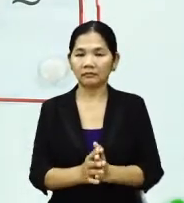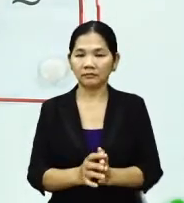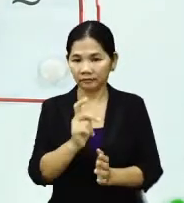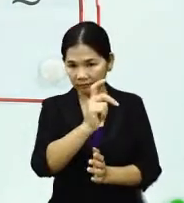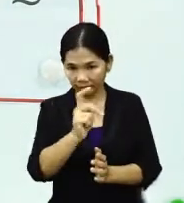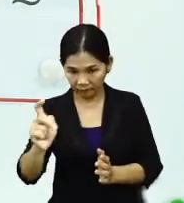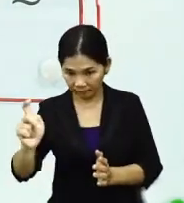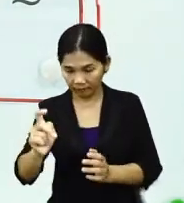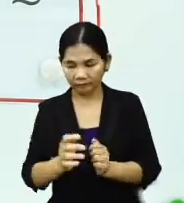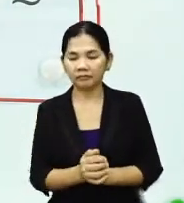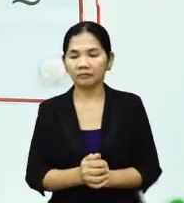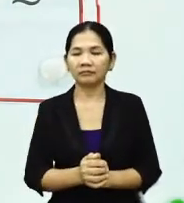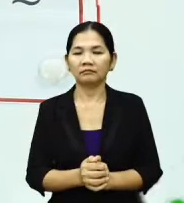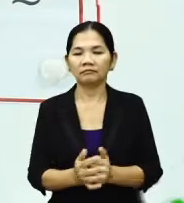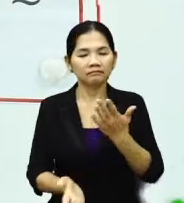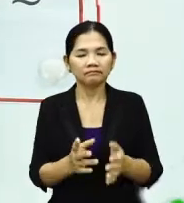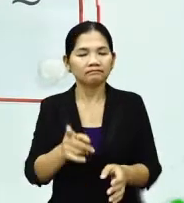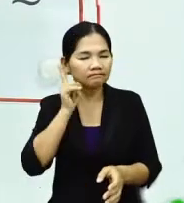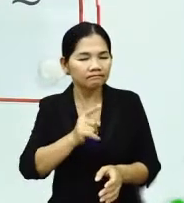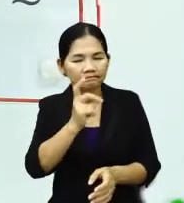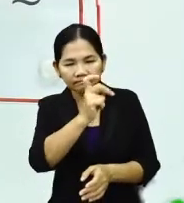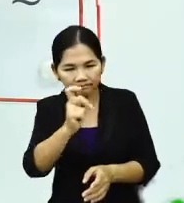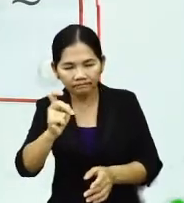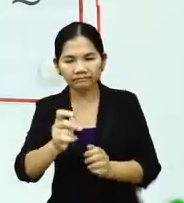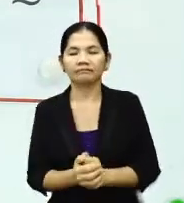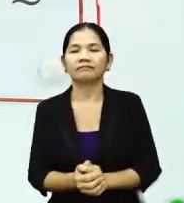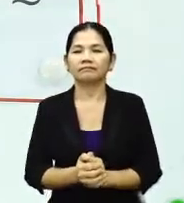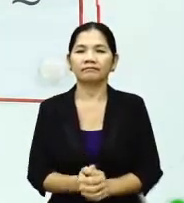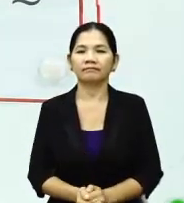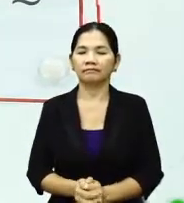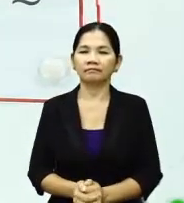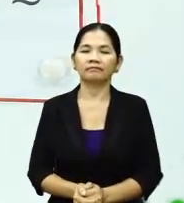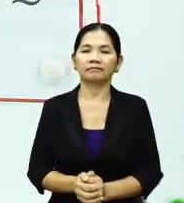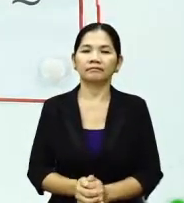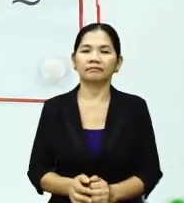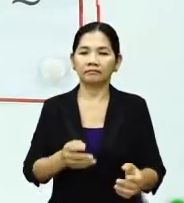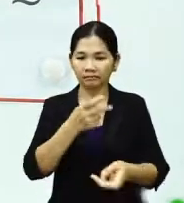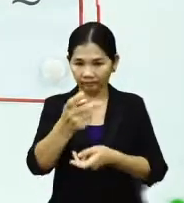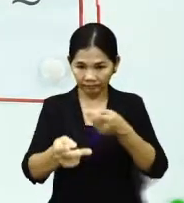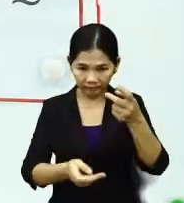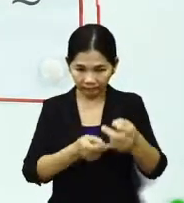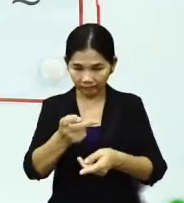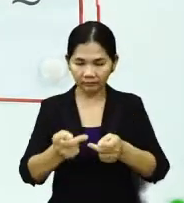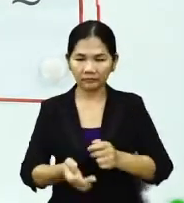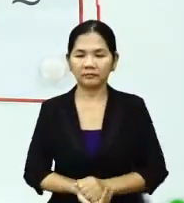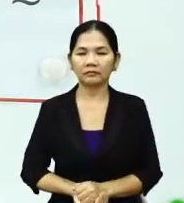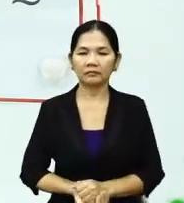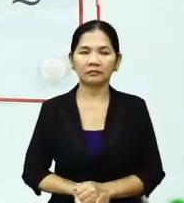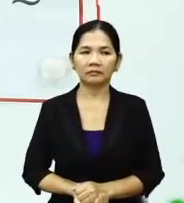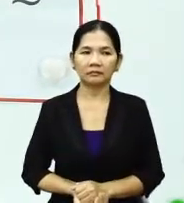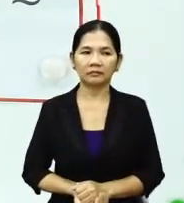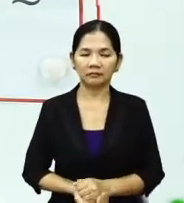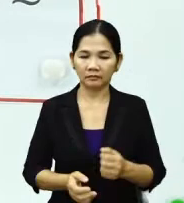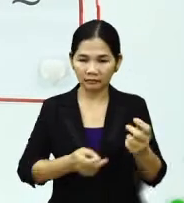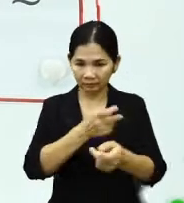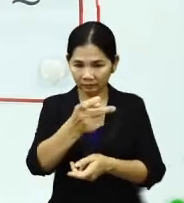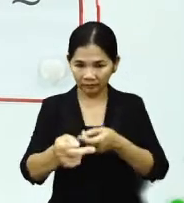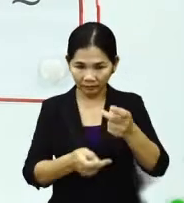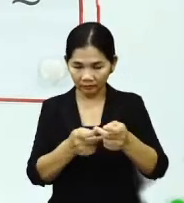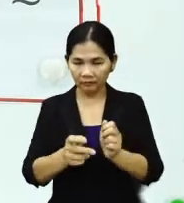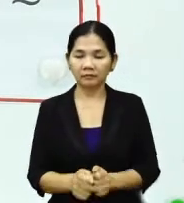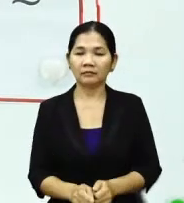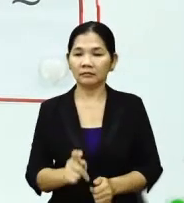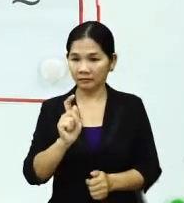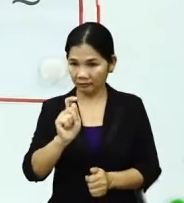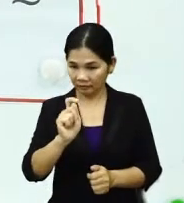nè lụa đầu nữ ẹp xa chạp xa là bao nhiêu có miền rồi đàn